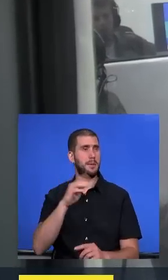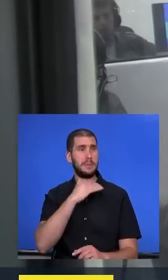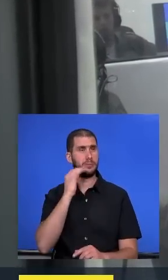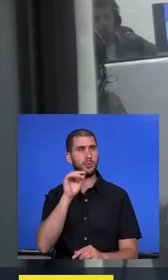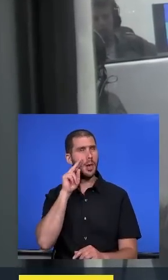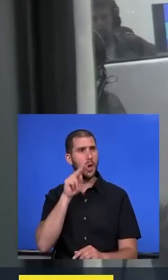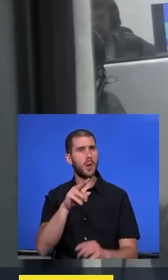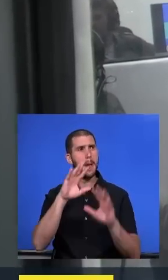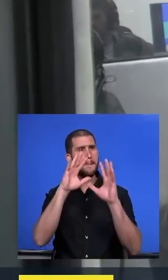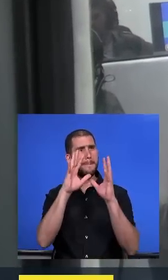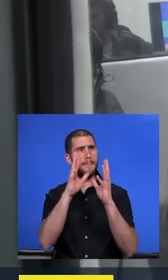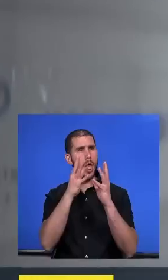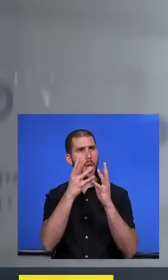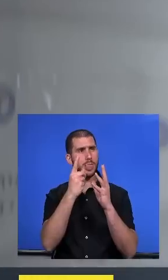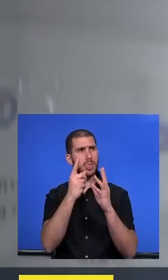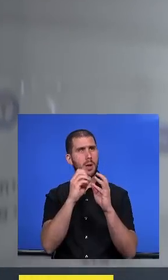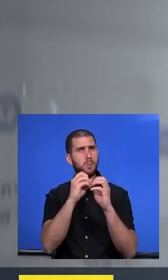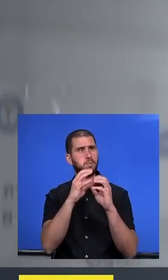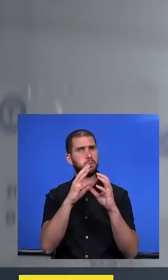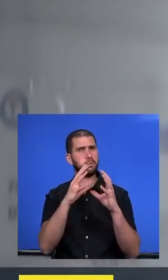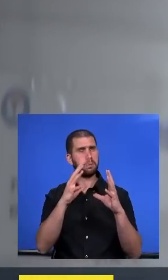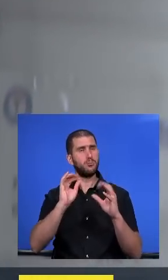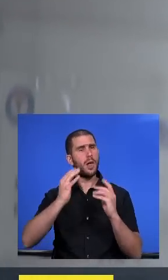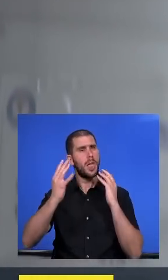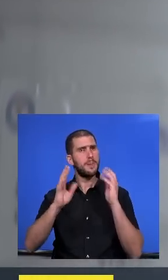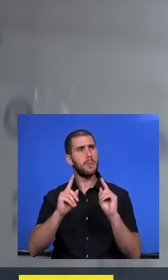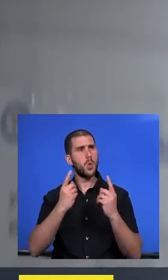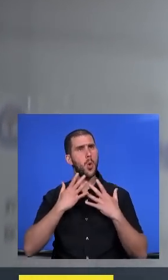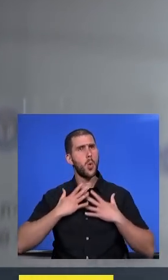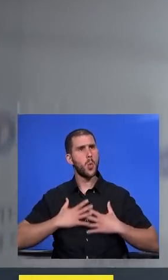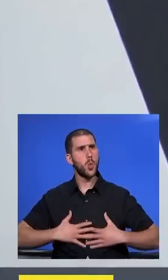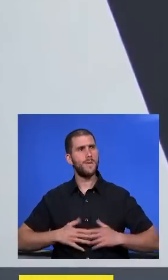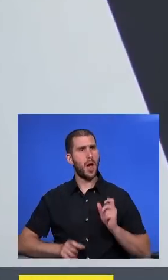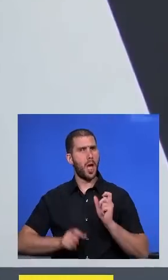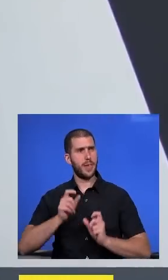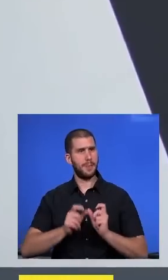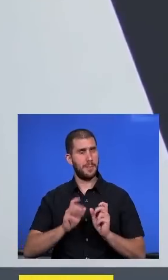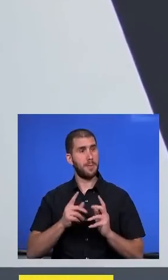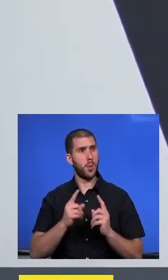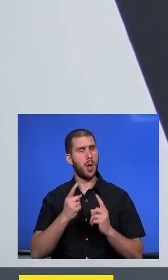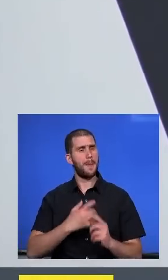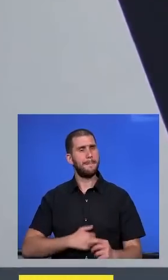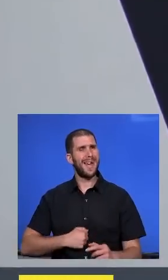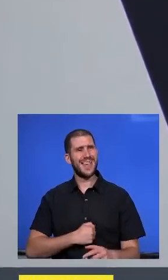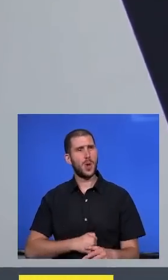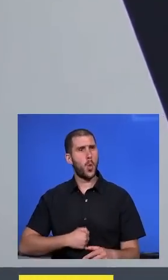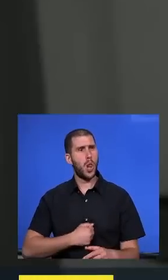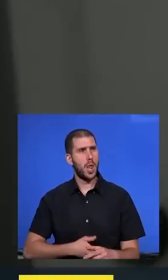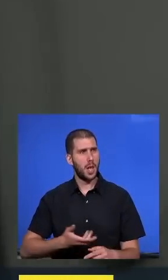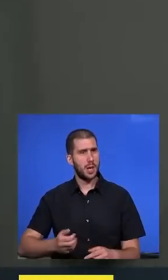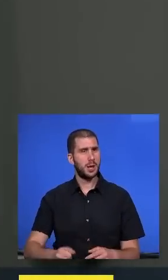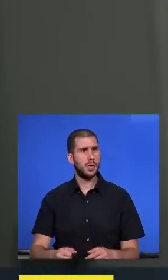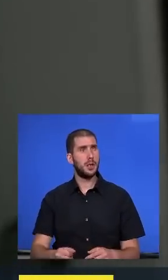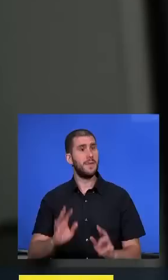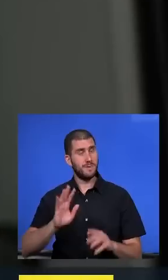להסתכל על הבלון הזה שמתנפח כדי לדמיין מה קורה לגוף האנושי, מה קורה למערכת העיכול,